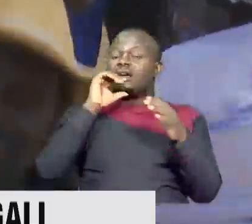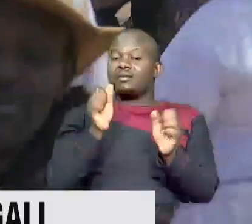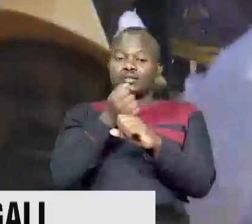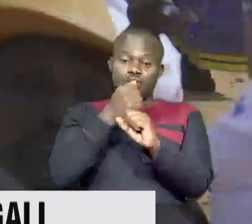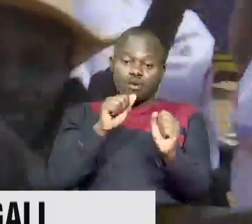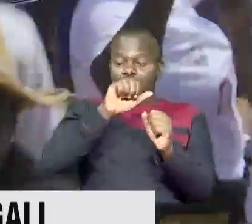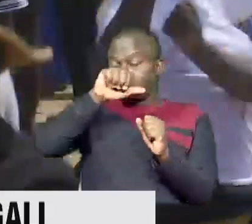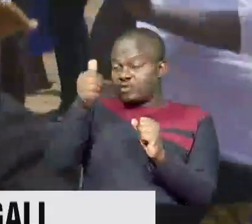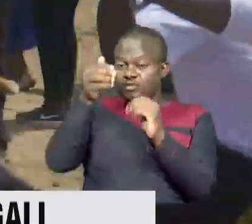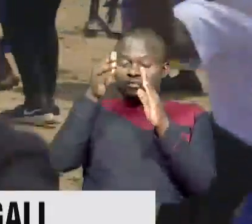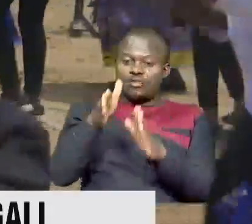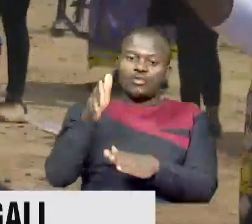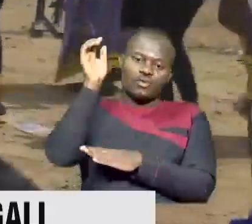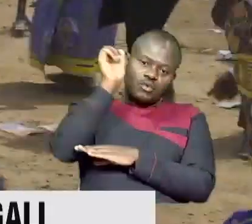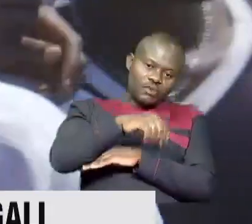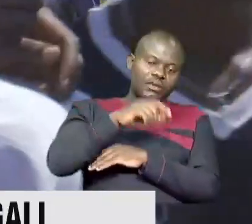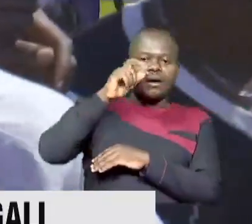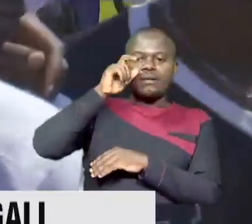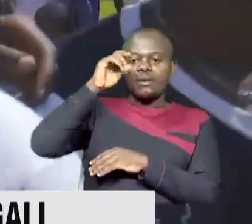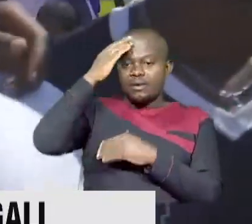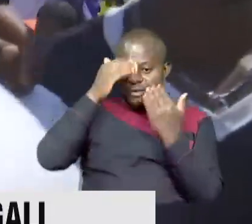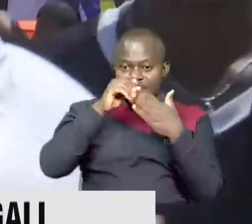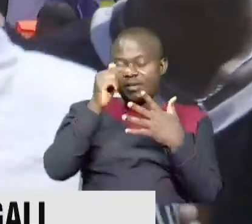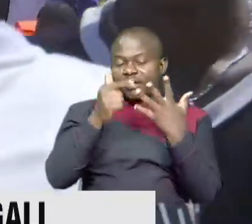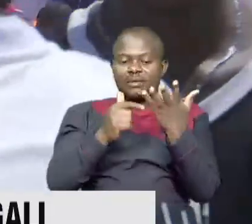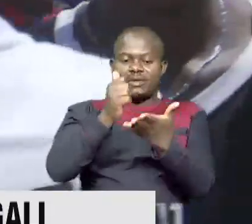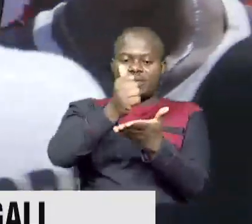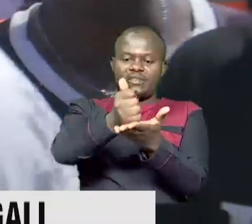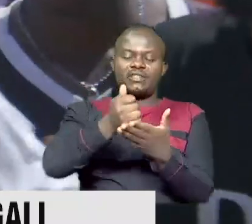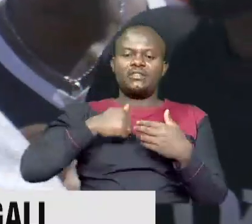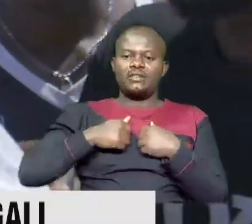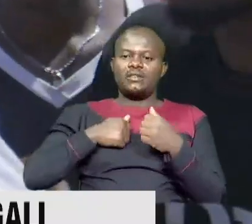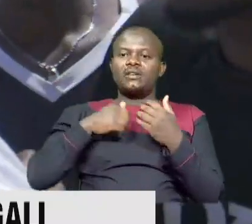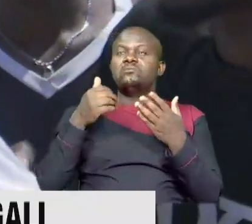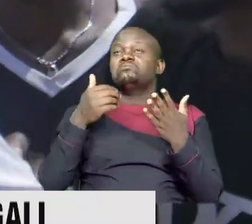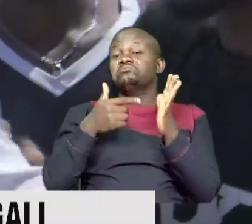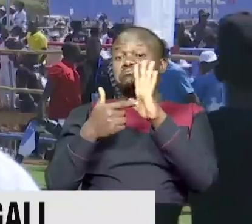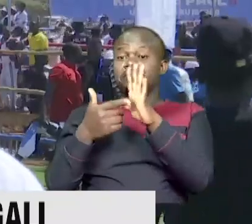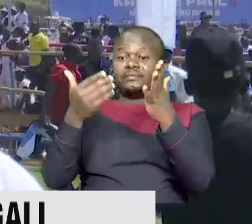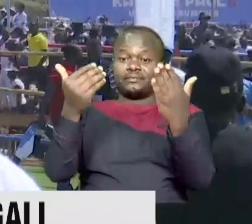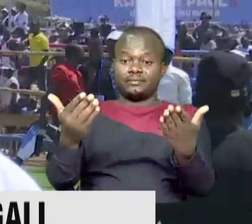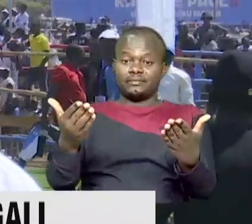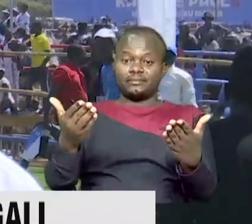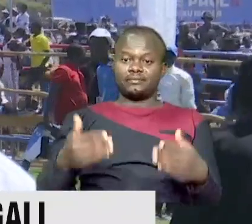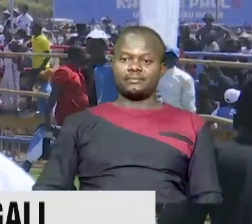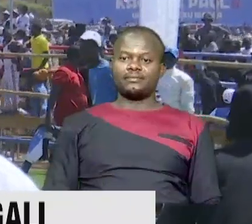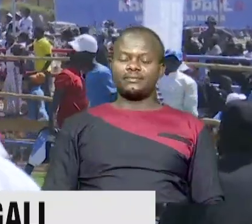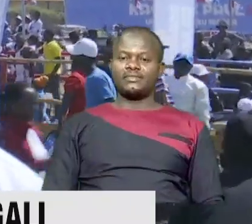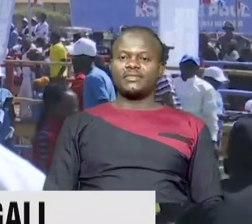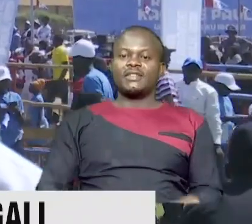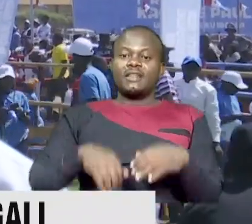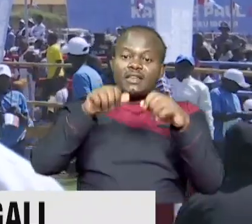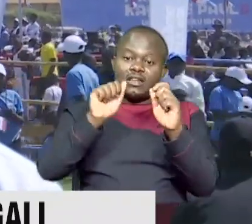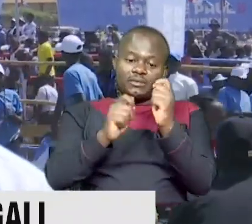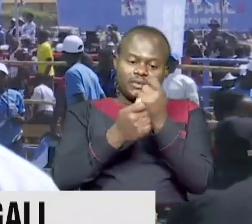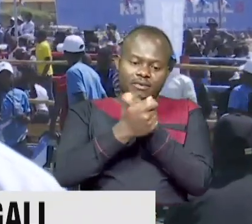undi mukandida uhiga Paul Kagame bitewe n'uko ibyo yagejeje ku Rwanda byivugira. Kuba yarabashije guhindura